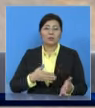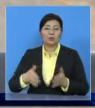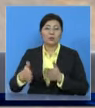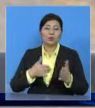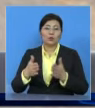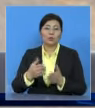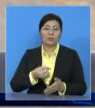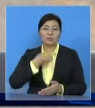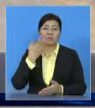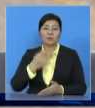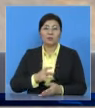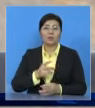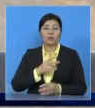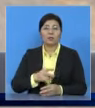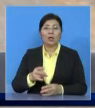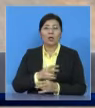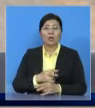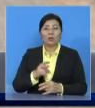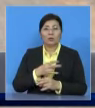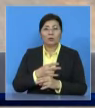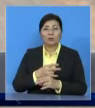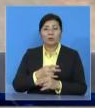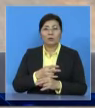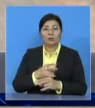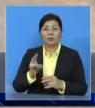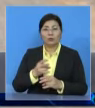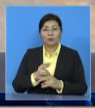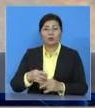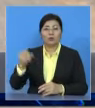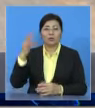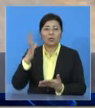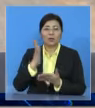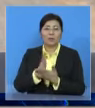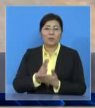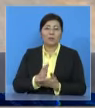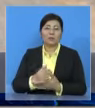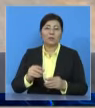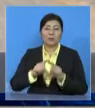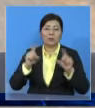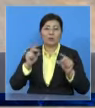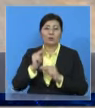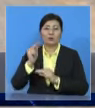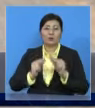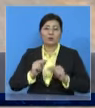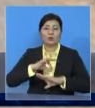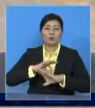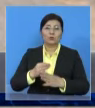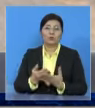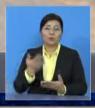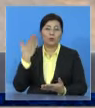жатыр. Түнде ауылымызға жарық, мектептің өзі күрделі жөндеуден өтті. Мысалға